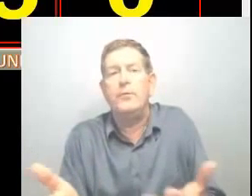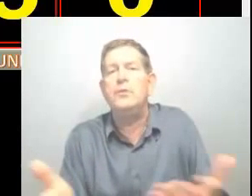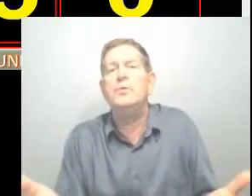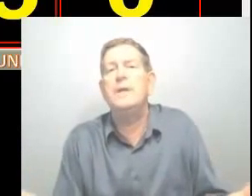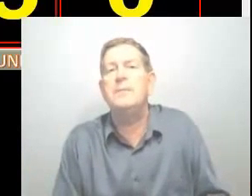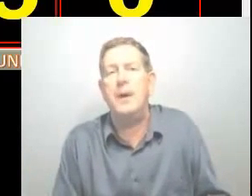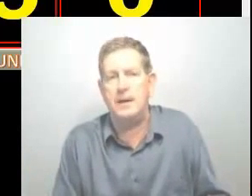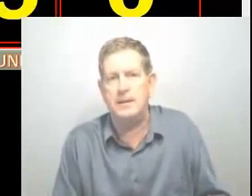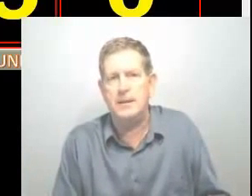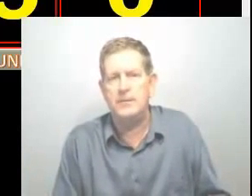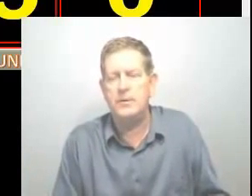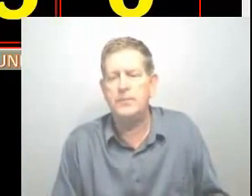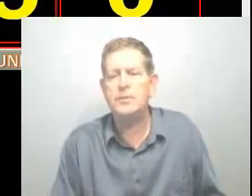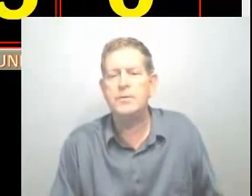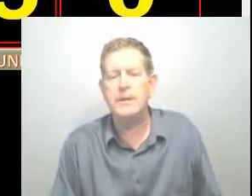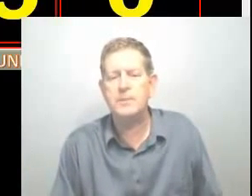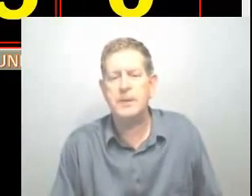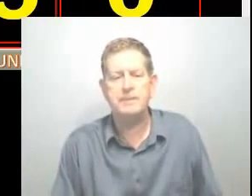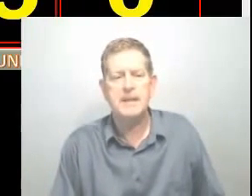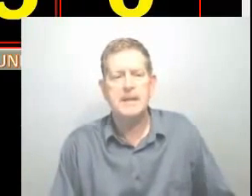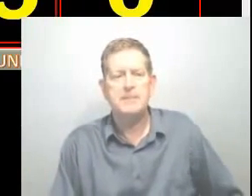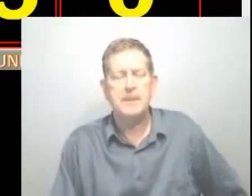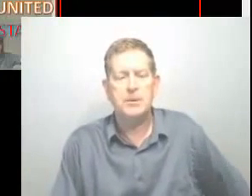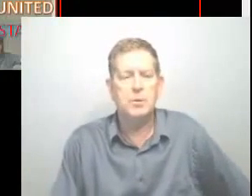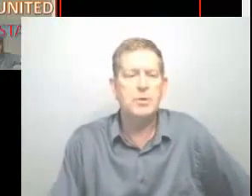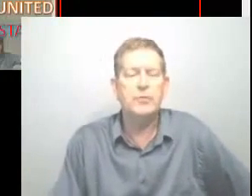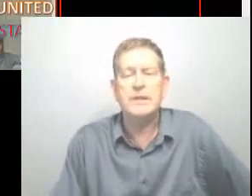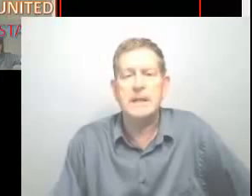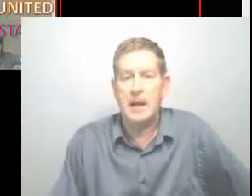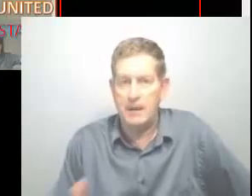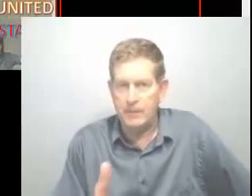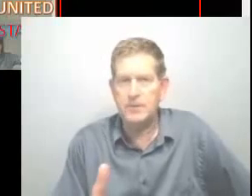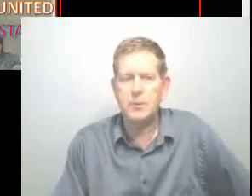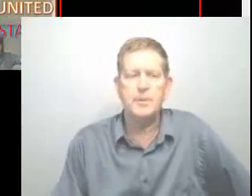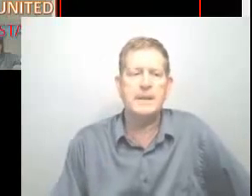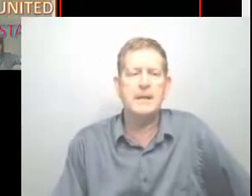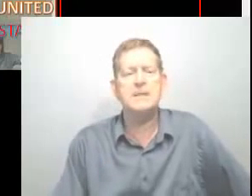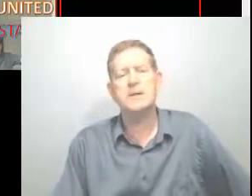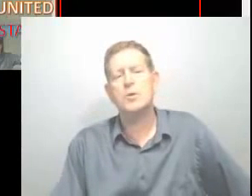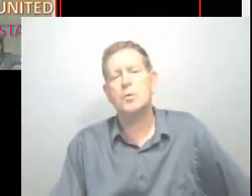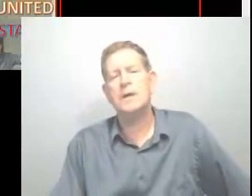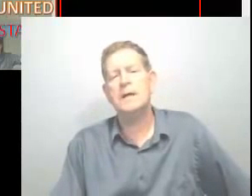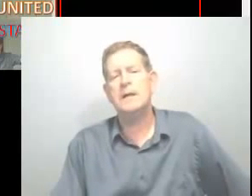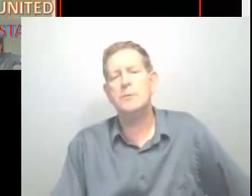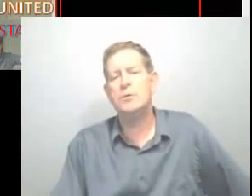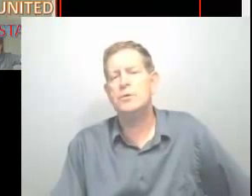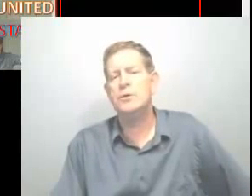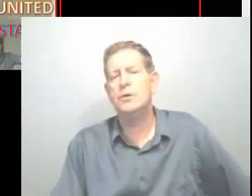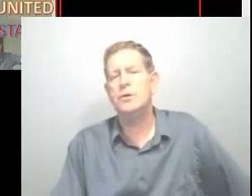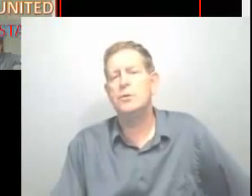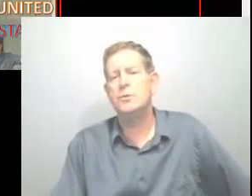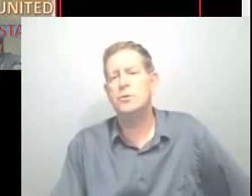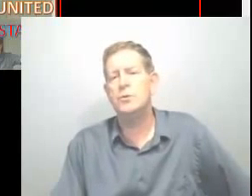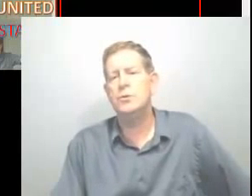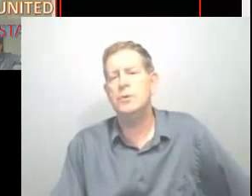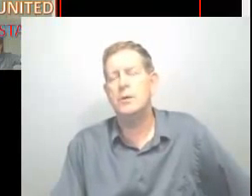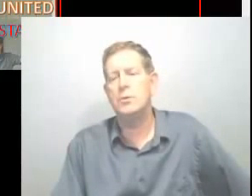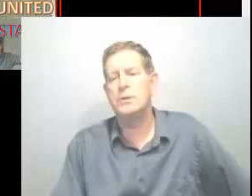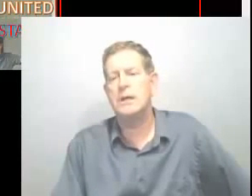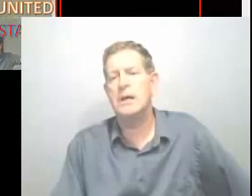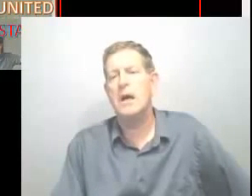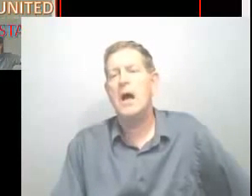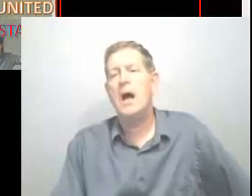dont vous ne souvenez pas. Vous ne vous souvenez pas. Donc, vous allez, avant de chronométrer, dire 3, la musique,